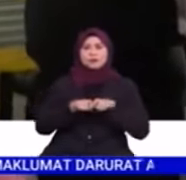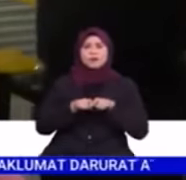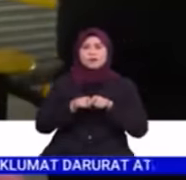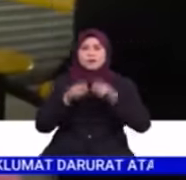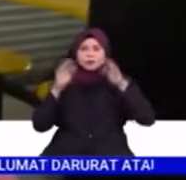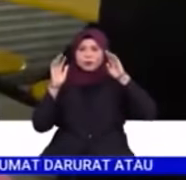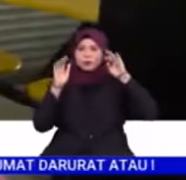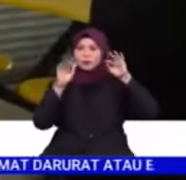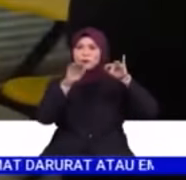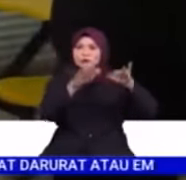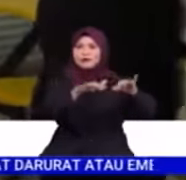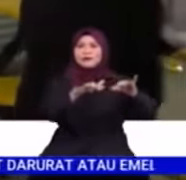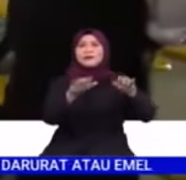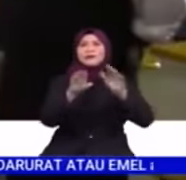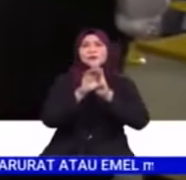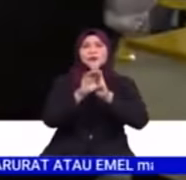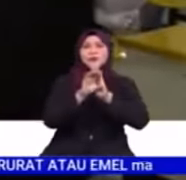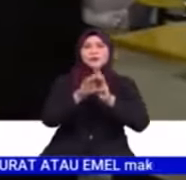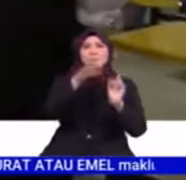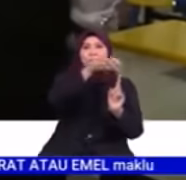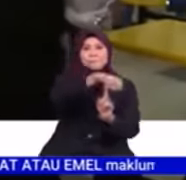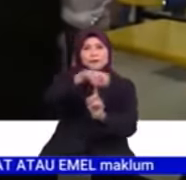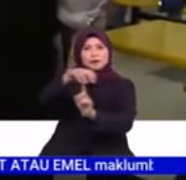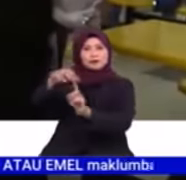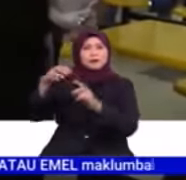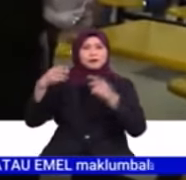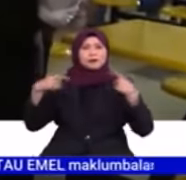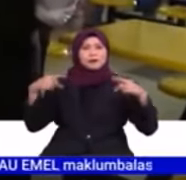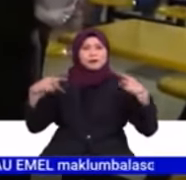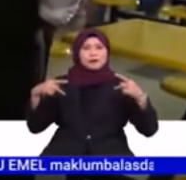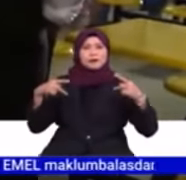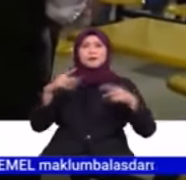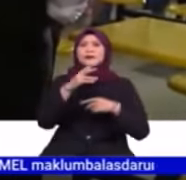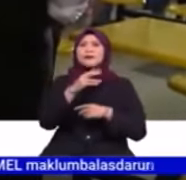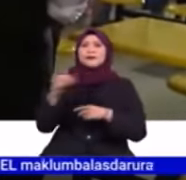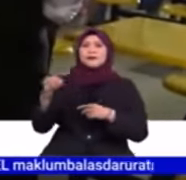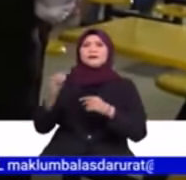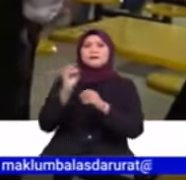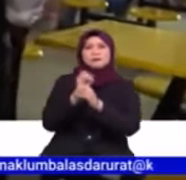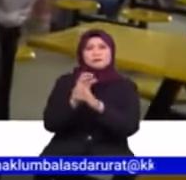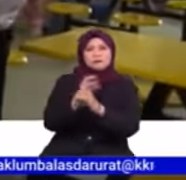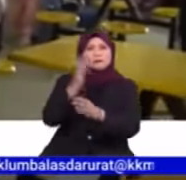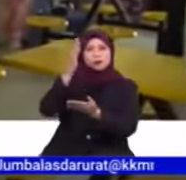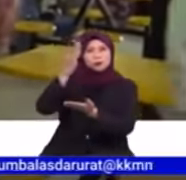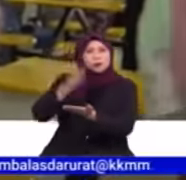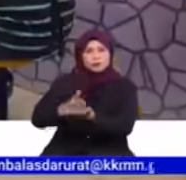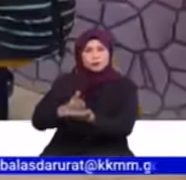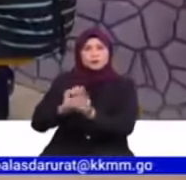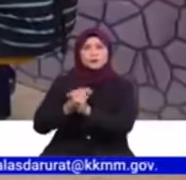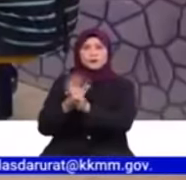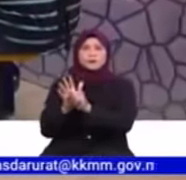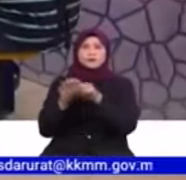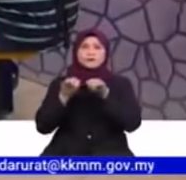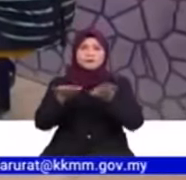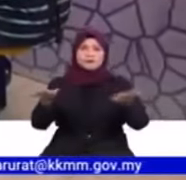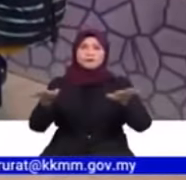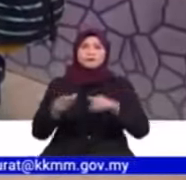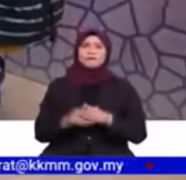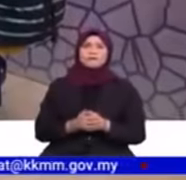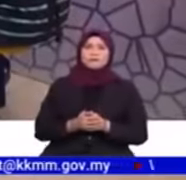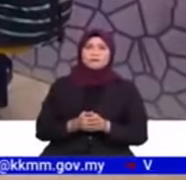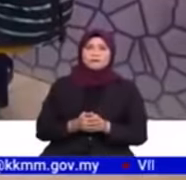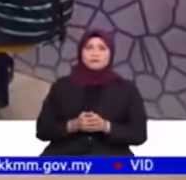menjadi tumpuan ramai seperti di pasar rayap dan pas awam Jalan user mengekang penularan komik